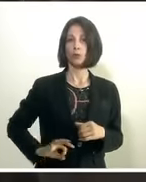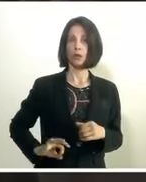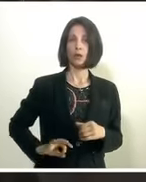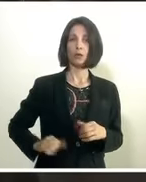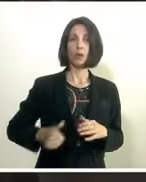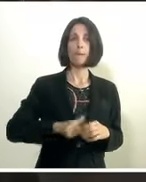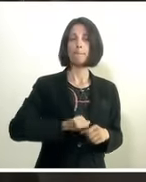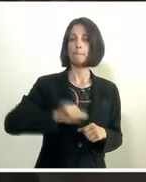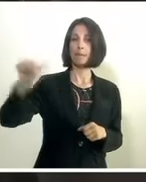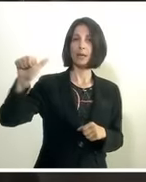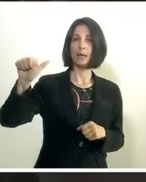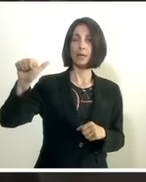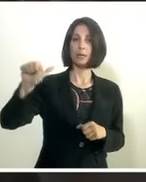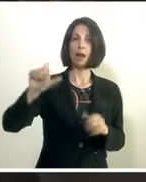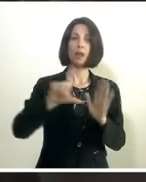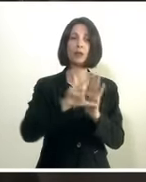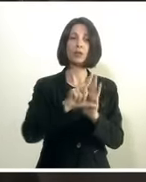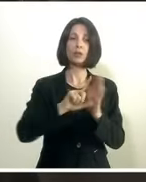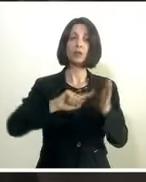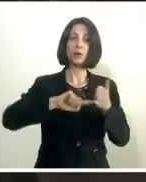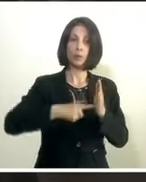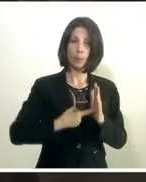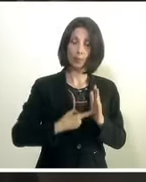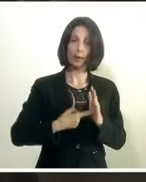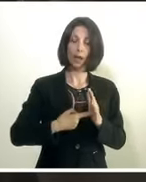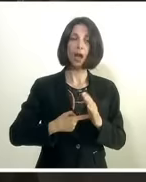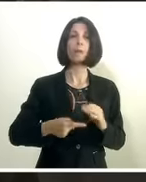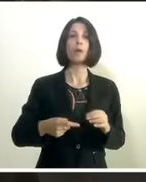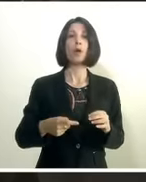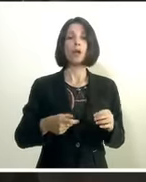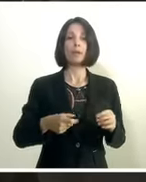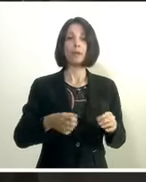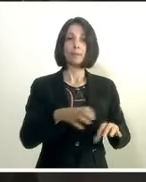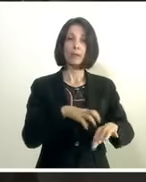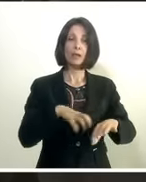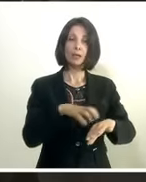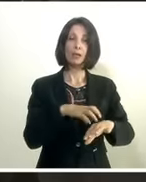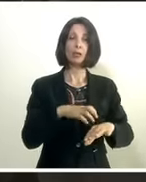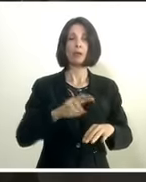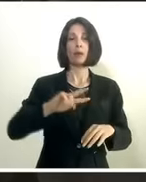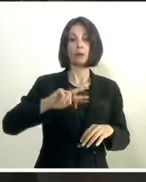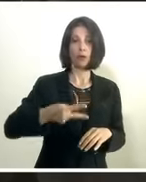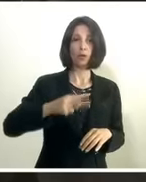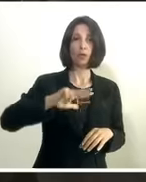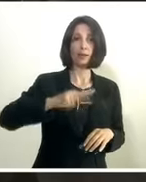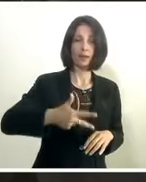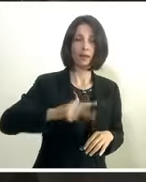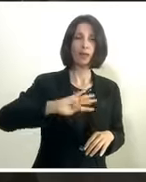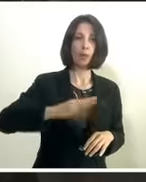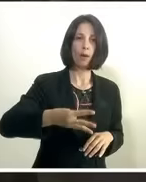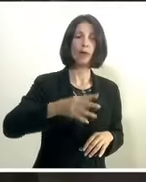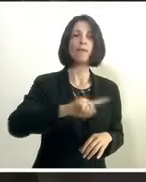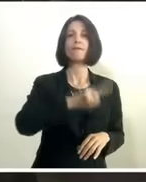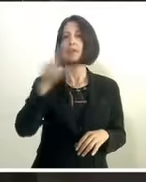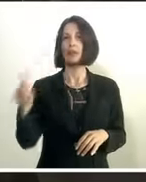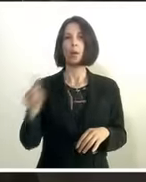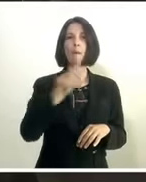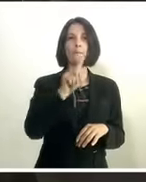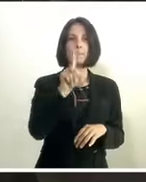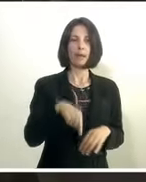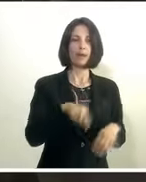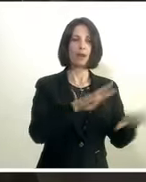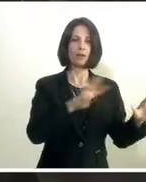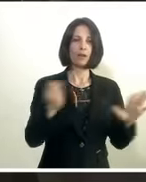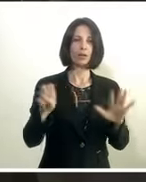legislatura della Repubblica e deputato per la seconda terza e quarta fino al 1968 la prima peculiarità